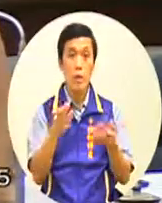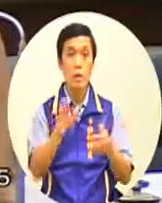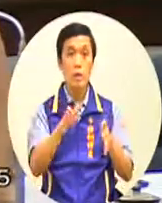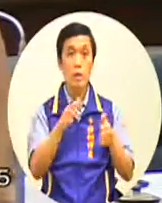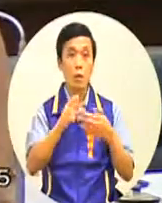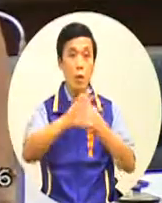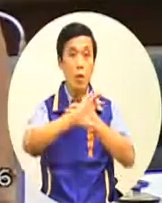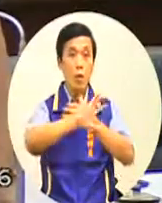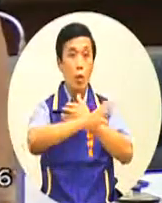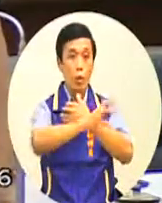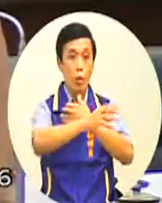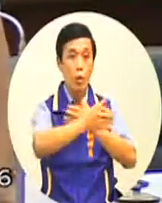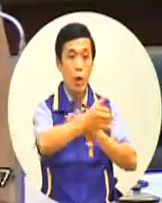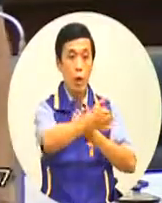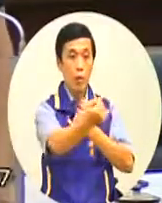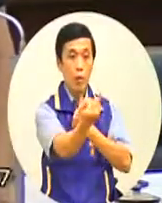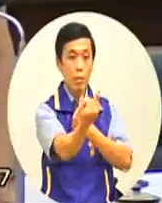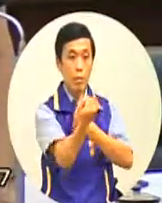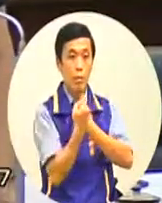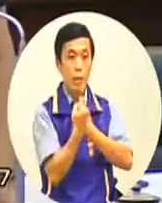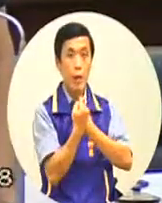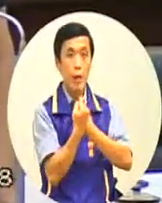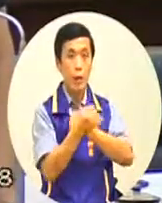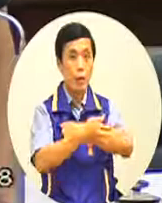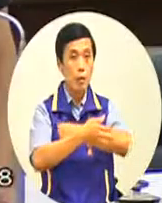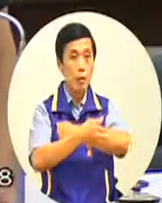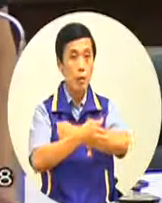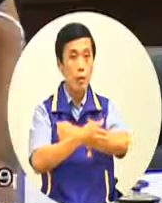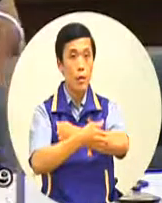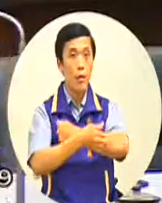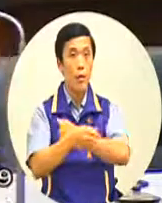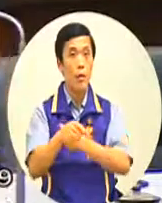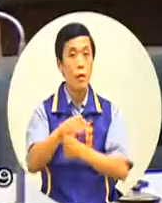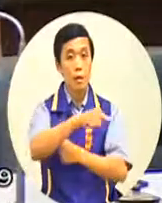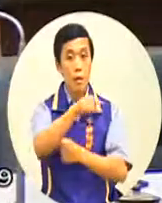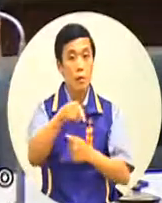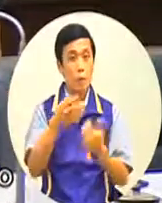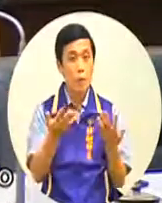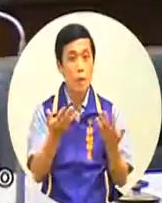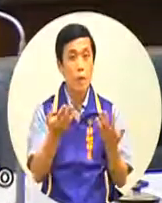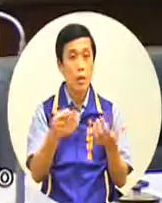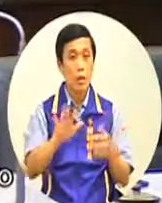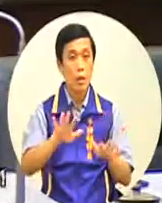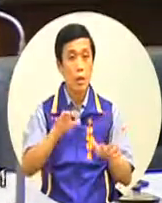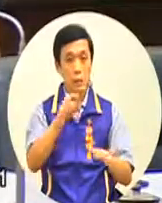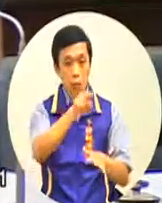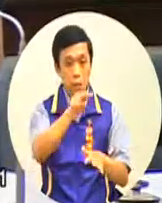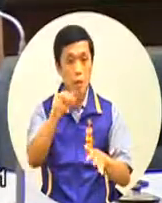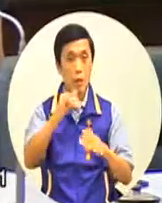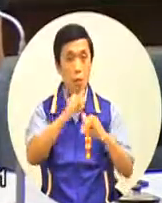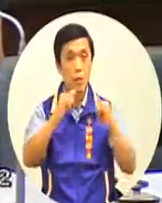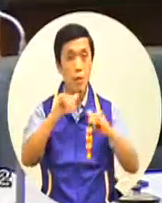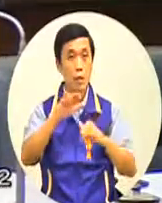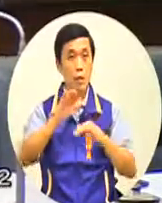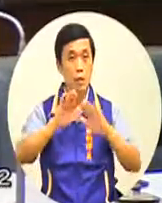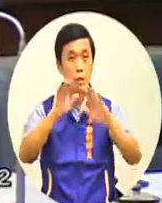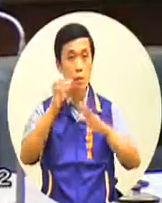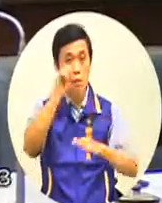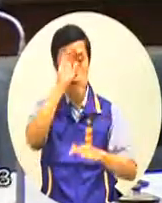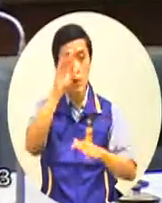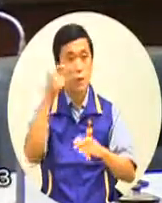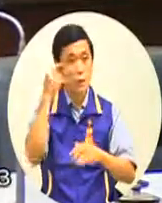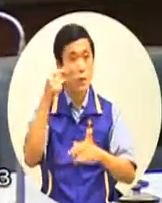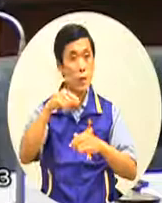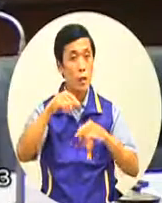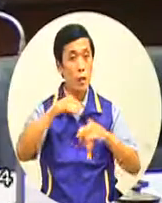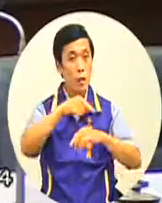该是叫做外劳，外劳是未来看起来民进党的政策里面，他可能要规划他未来是长